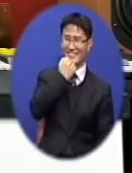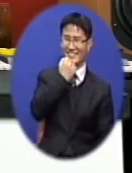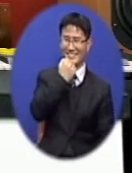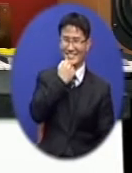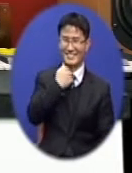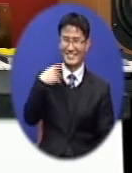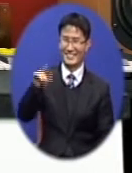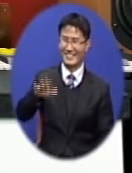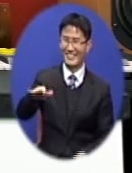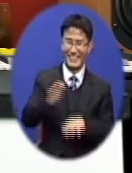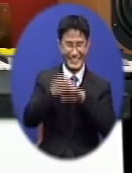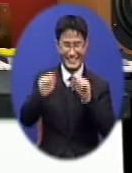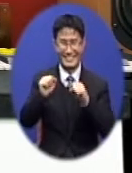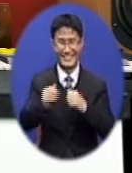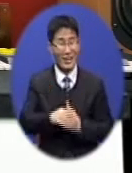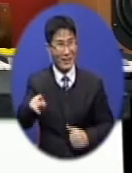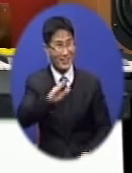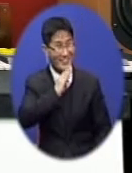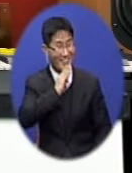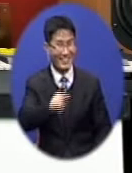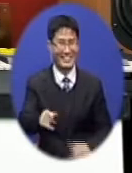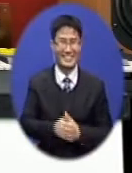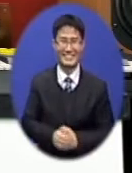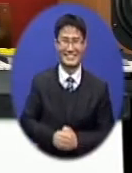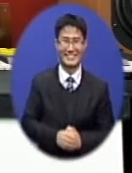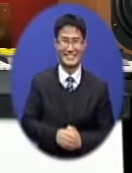네. 안녕하세요. 반갑습니다. 이거 봐요. 박진도 씨예요.